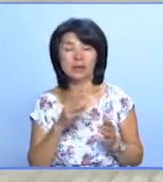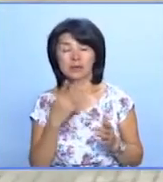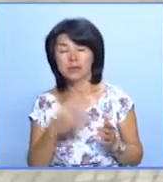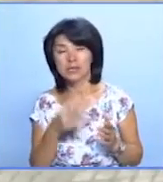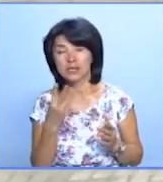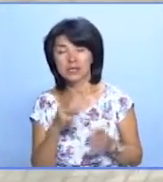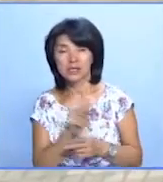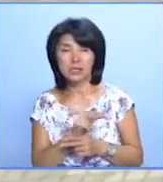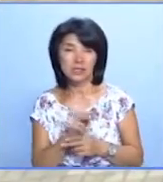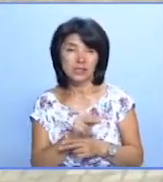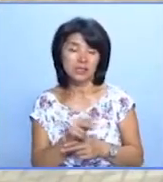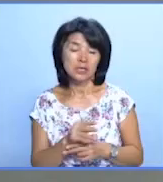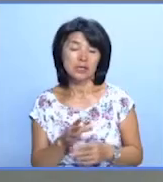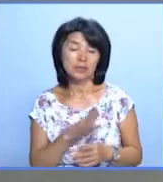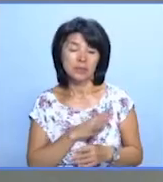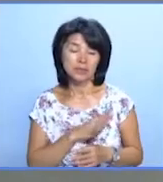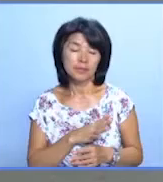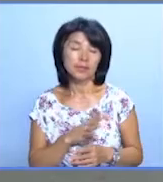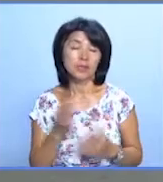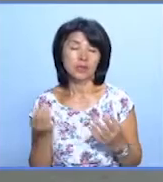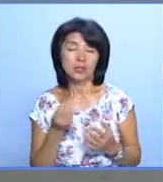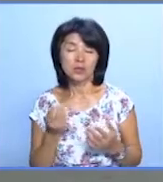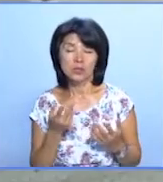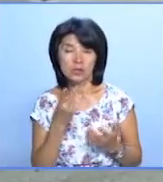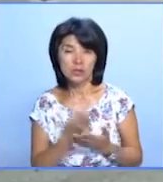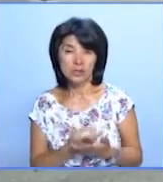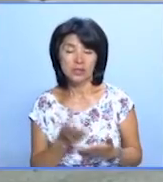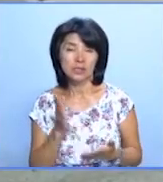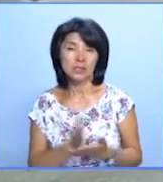Отметим, кислородные концентраторы были доставлены в Павлодар в течение